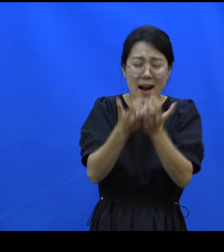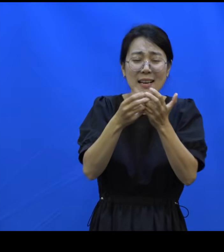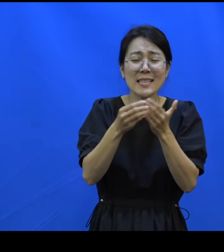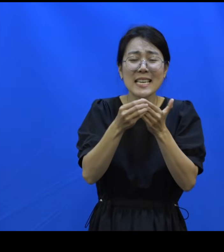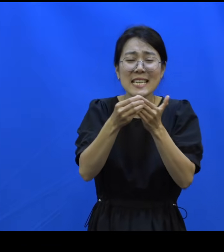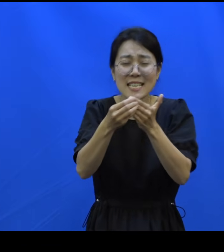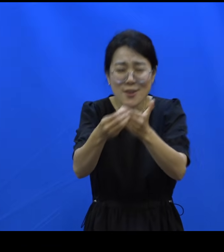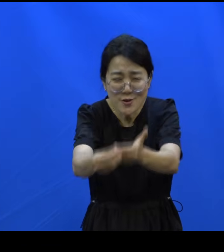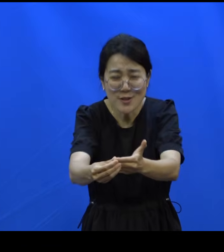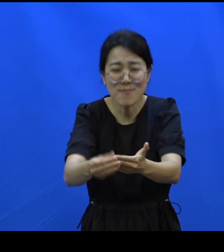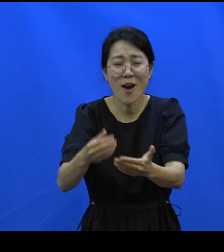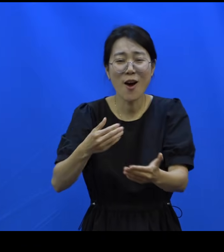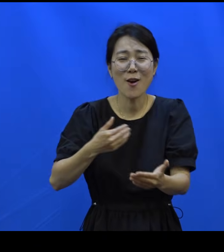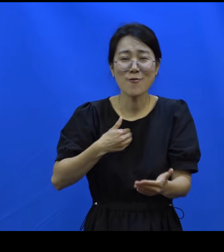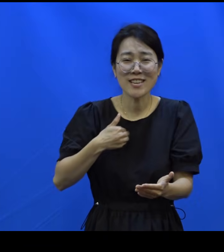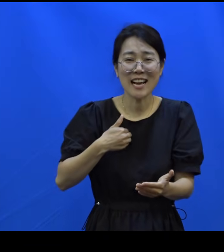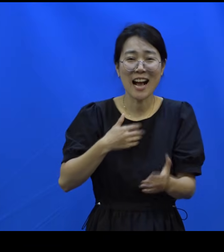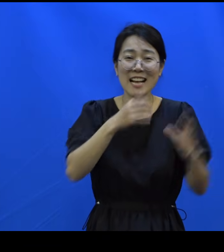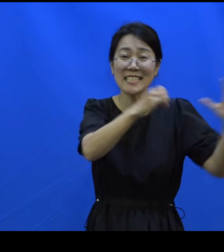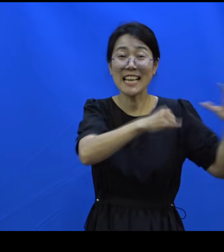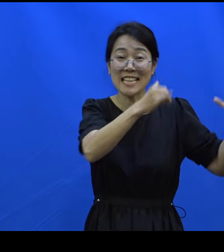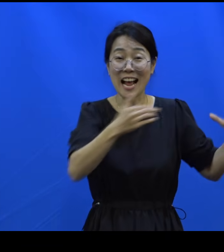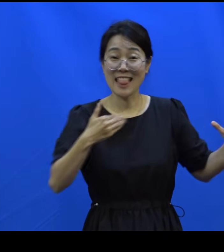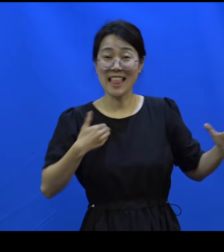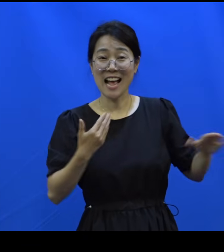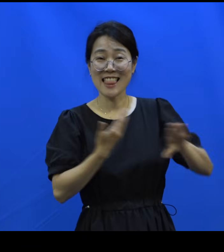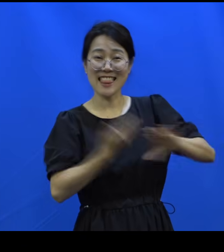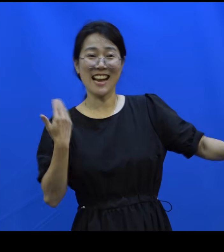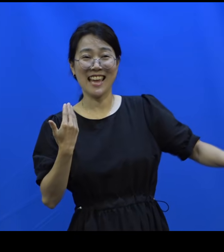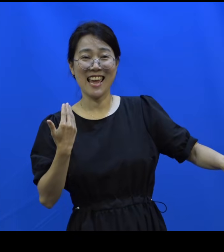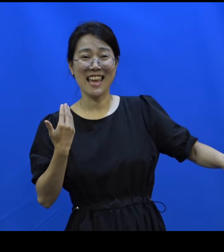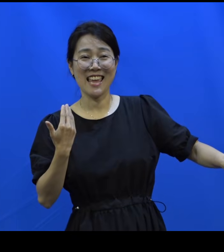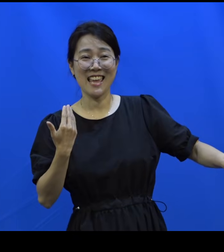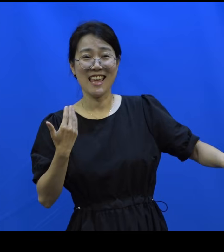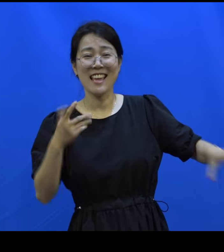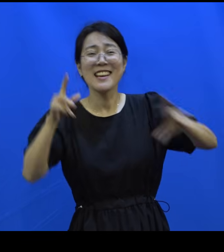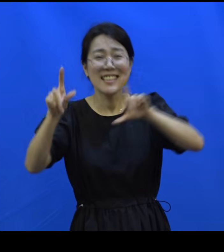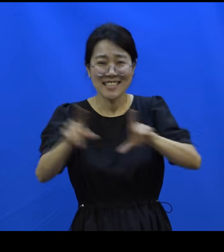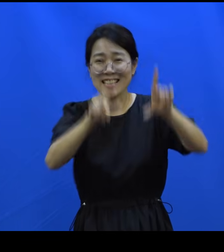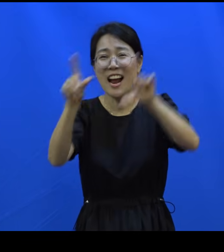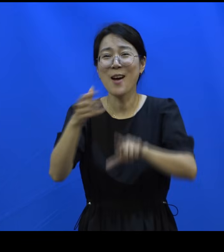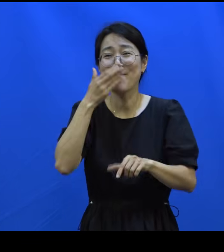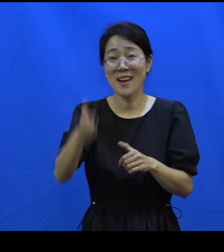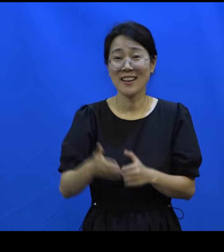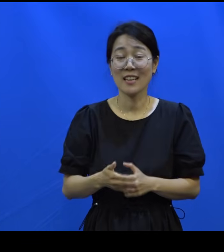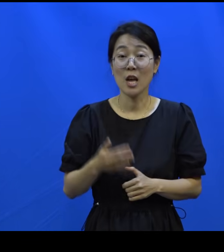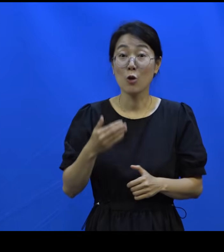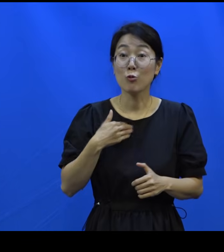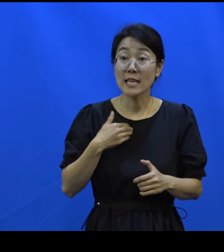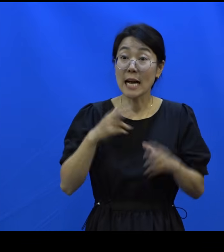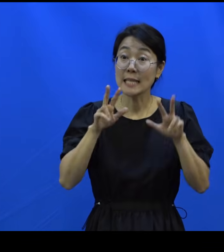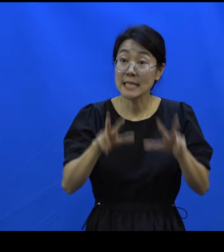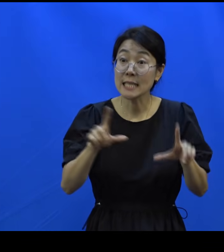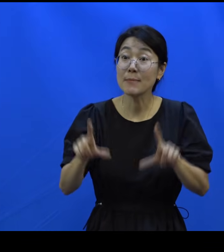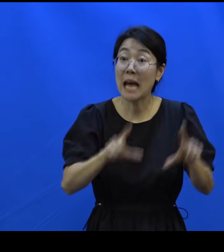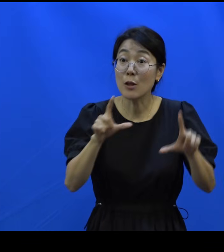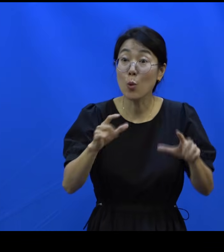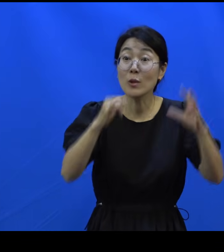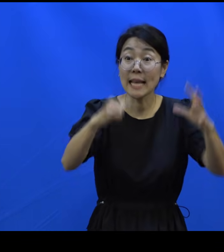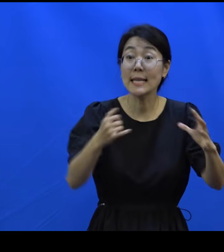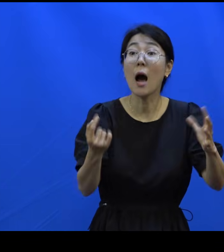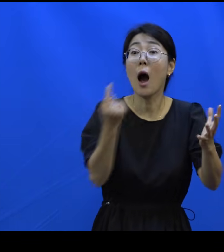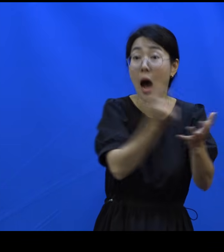우리는 이 세상에서 다르게 살 수 있습니다. 우리는 이 세상에 살지만 이 세상에 속한 자들이 아닙니다. 하나님의 나라의 시민이요, 하나님의